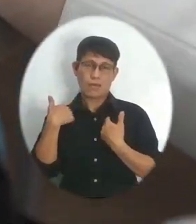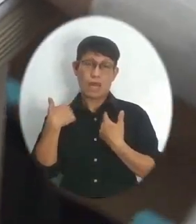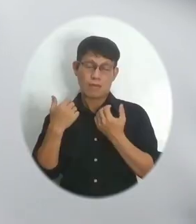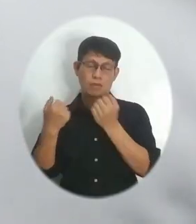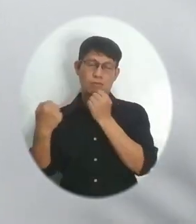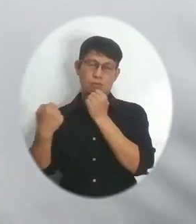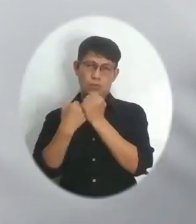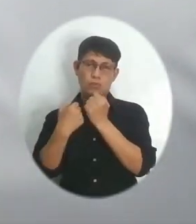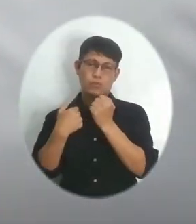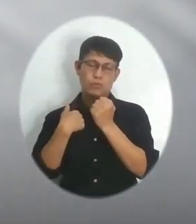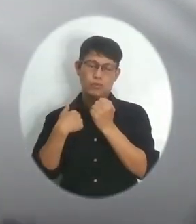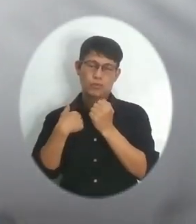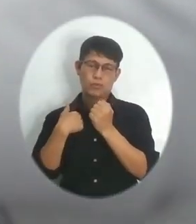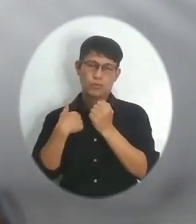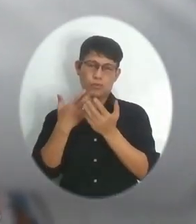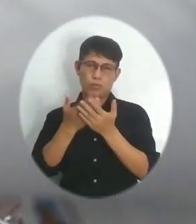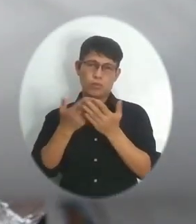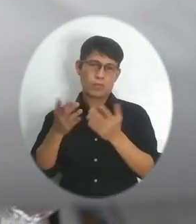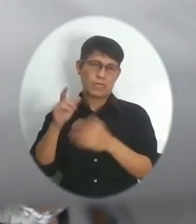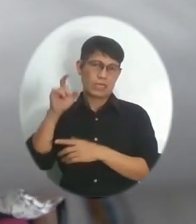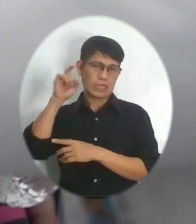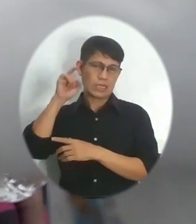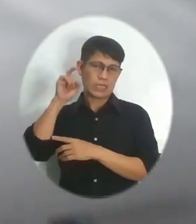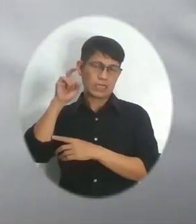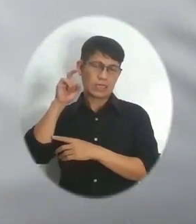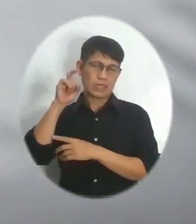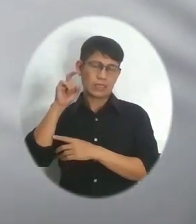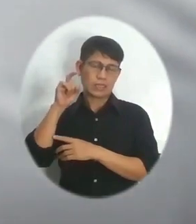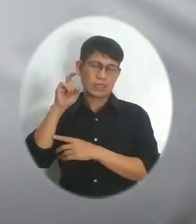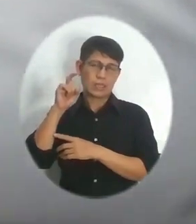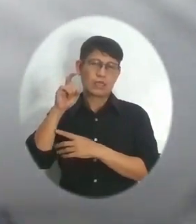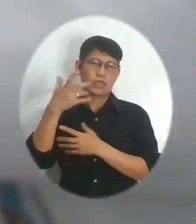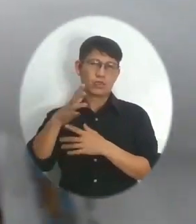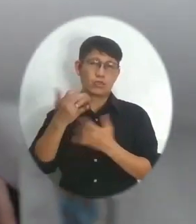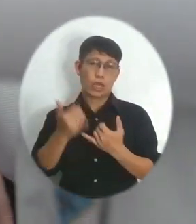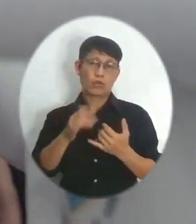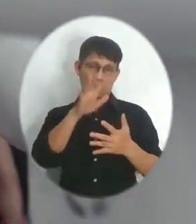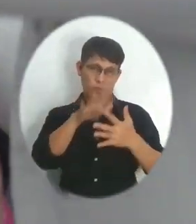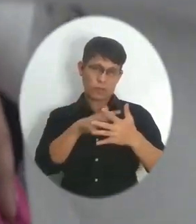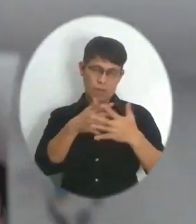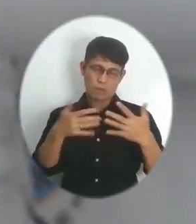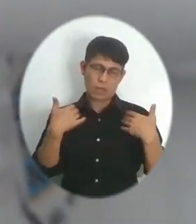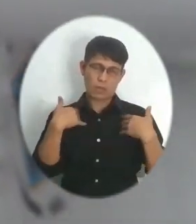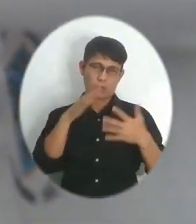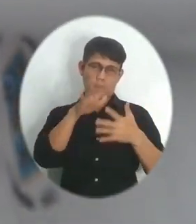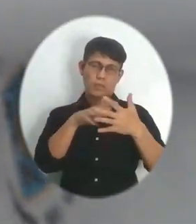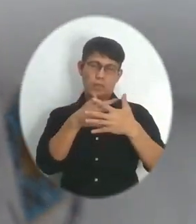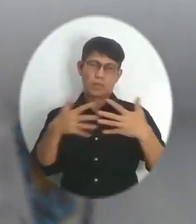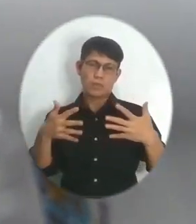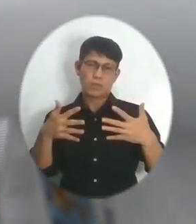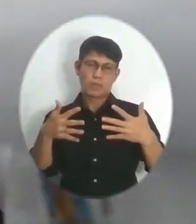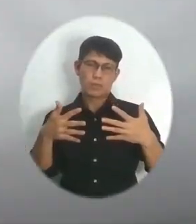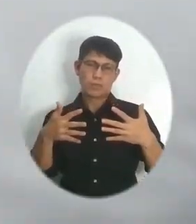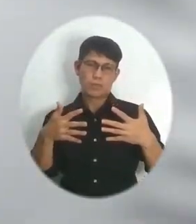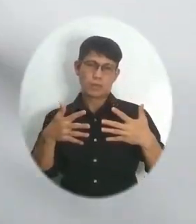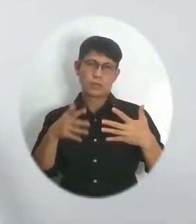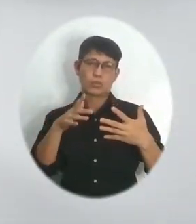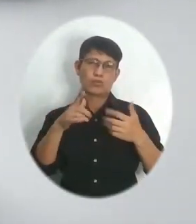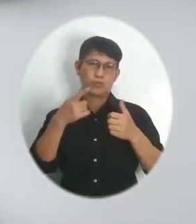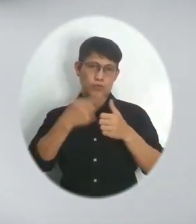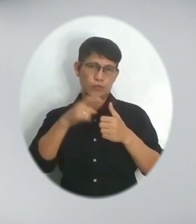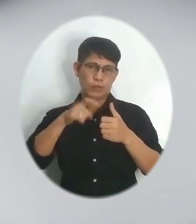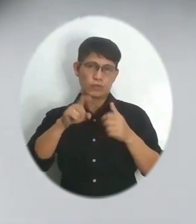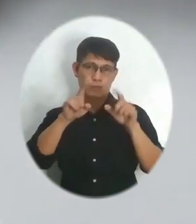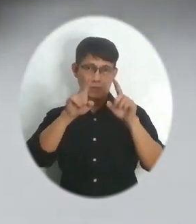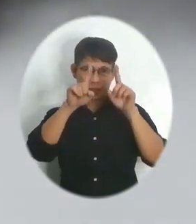silang sponsor daw po. Ito nga pong Active Hearing Center yun. In-schedule po kami.